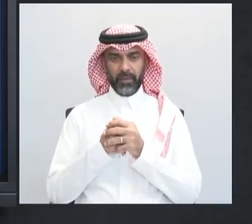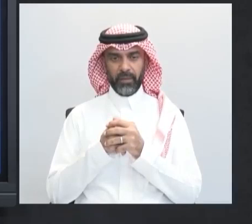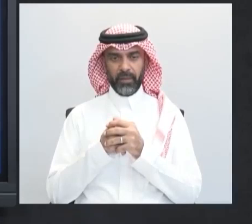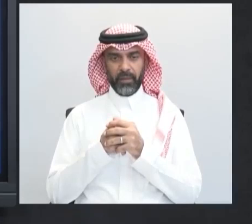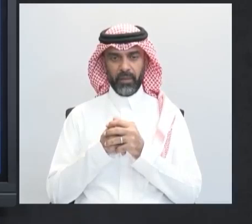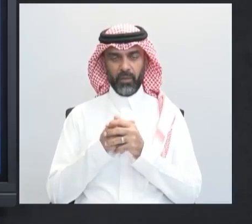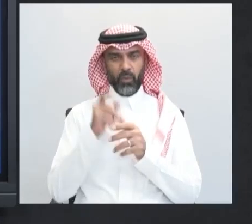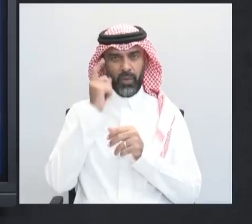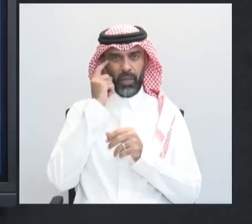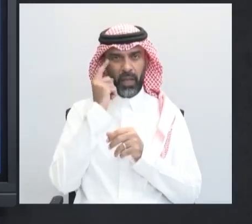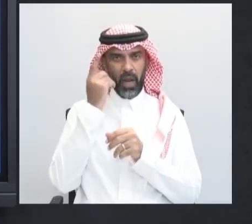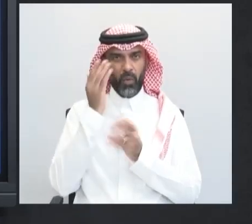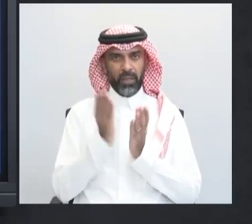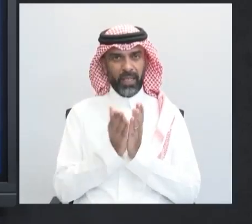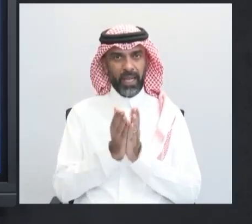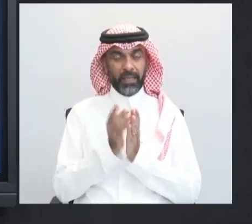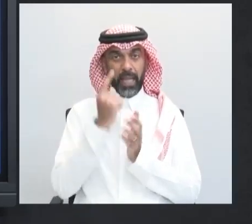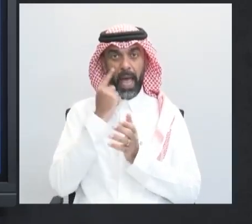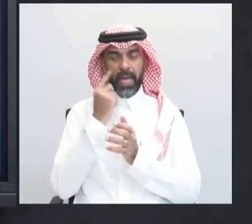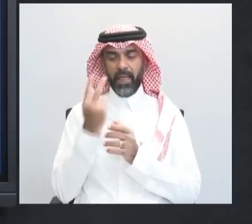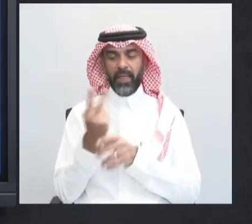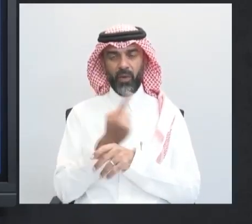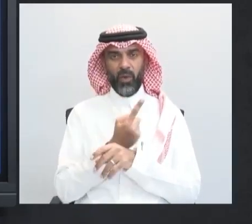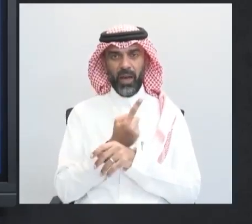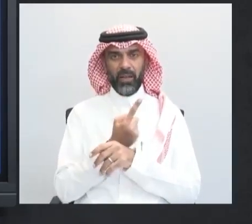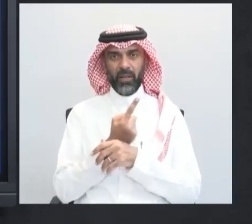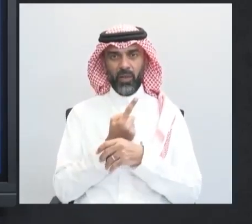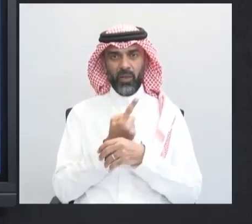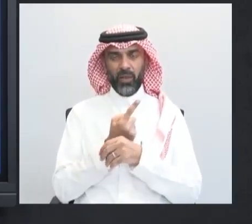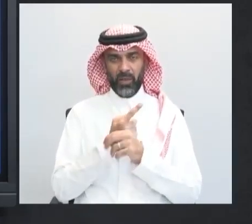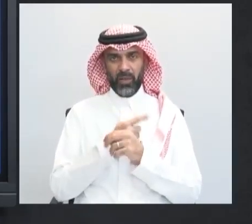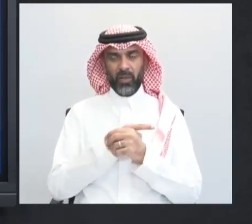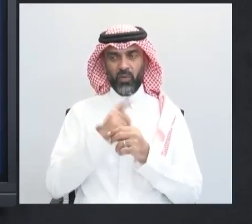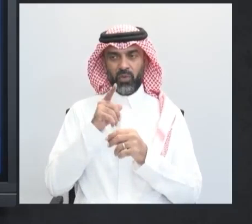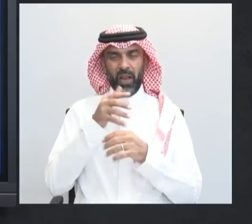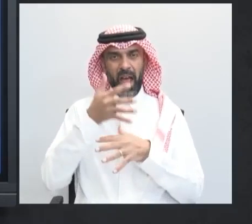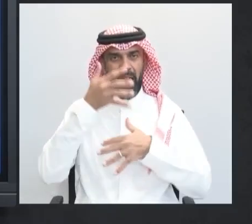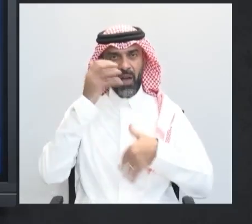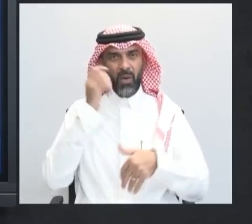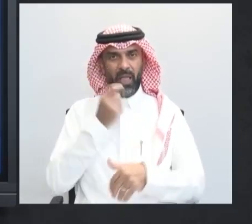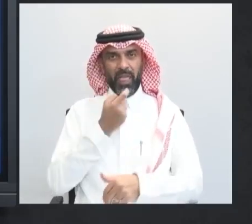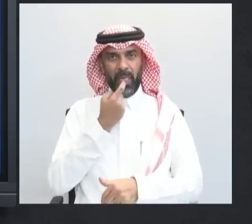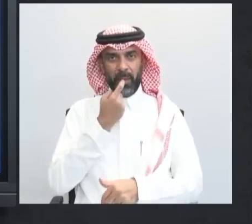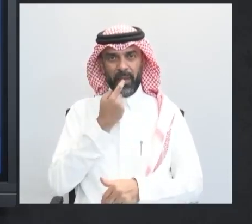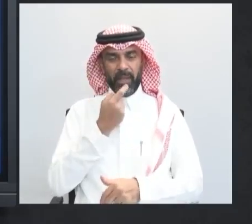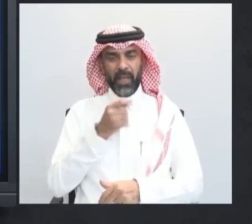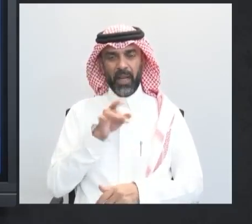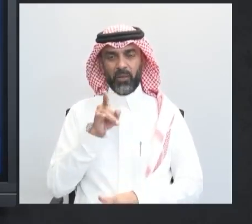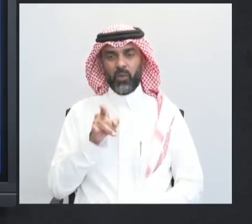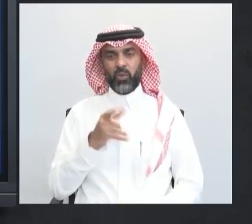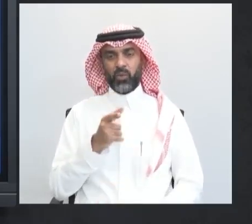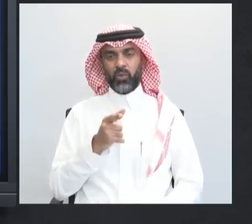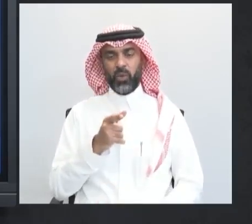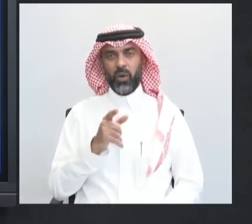ا تتذكرون اثناء دراستكم الاحياء اين واحد وبالتحديد في الثديات تميزت هذه الثديات بان هنالك عضلات تتحكم في